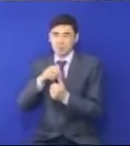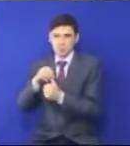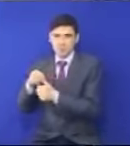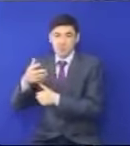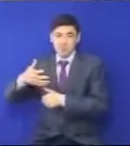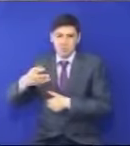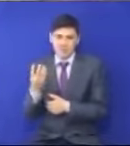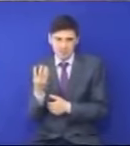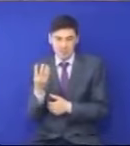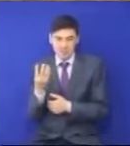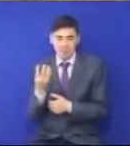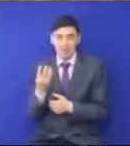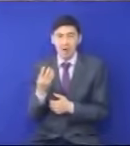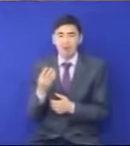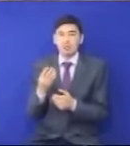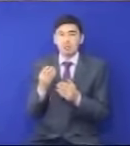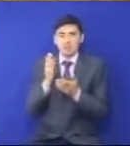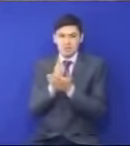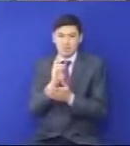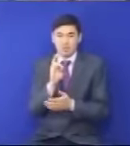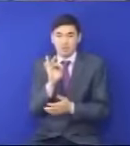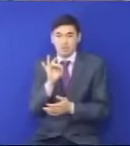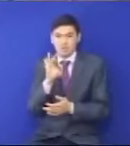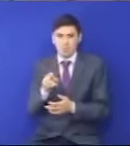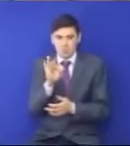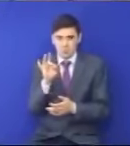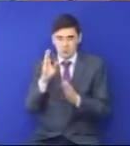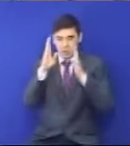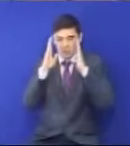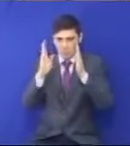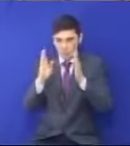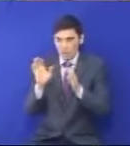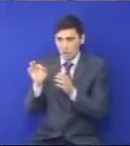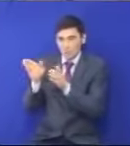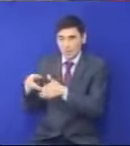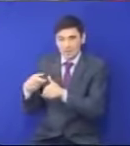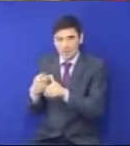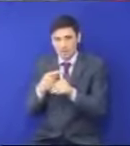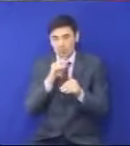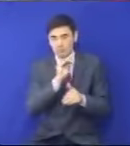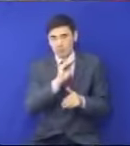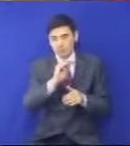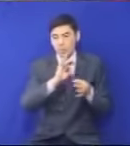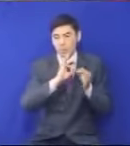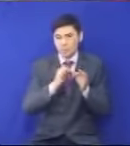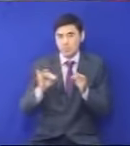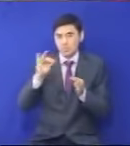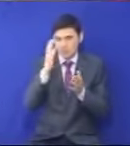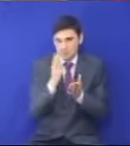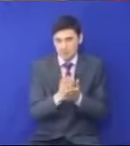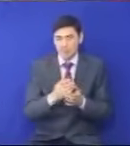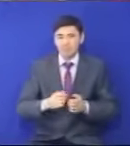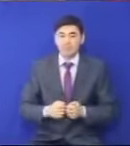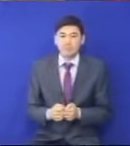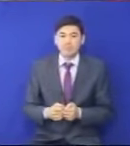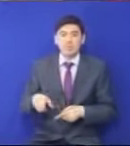54 атаулы дәрісхана жұмыс істейді. Біз оқырымыздың тарихын бүгінгі өскелең ұрпаққа жадында сақтау үшін,